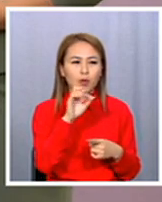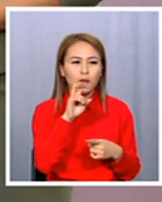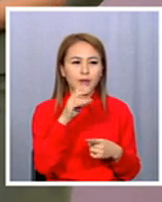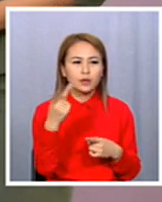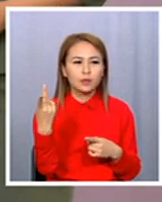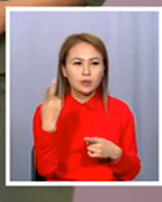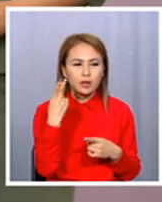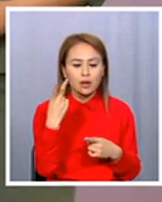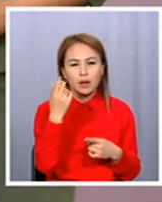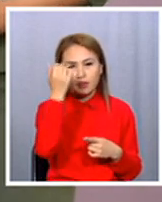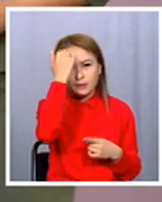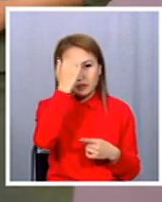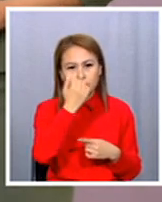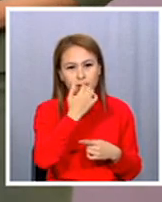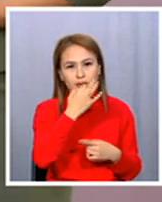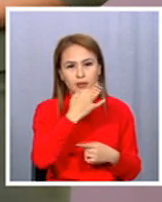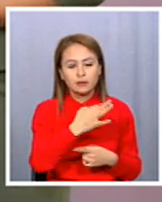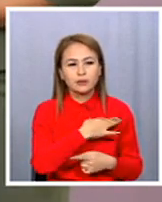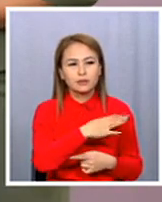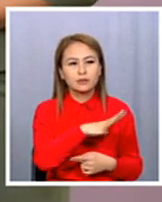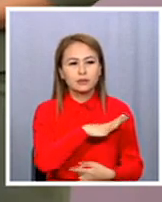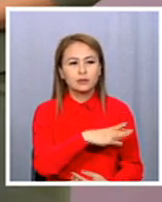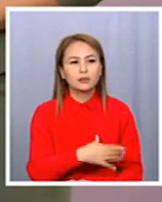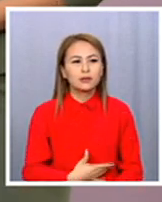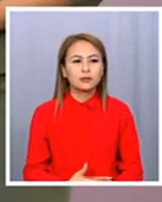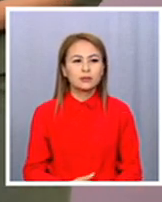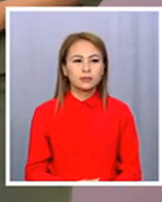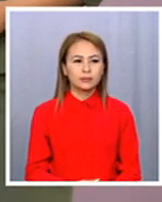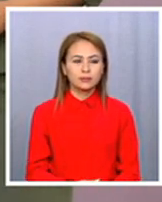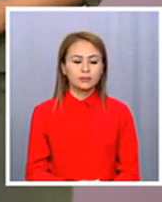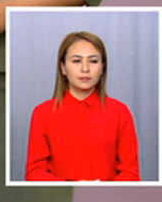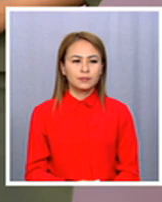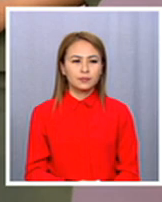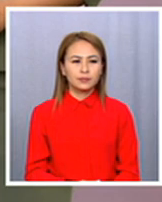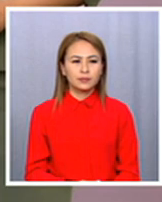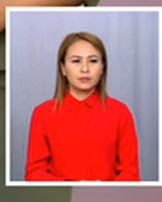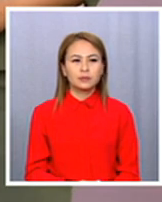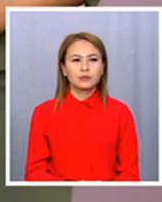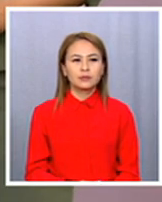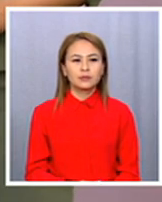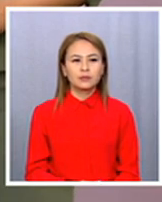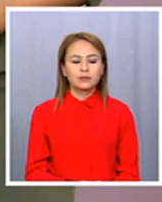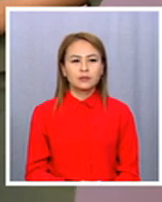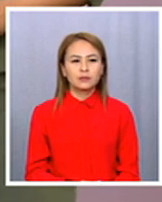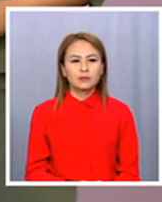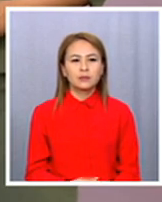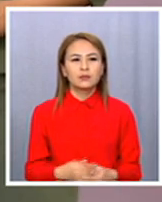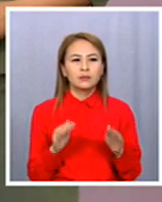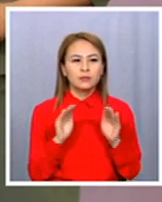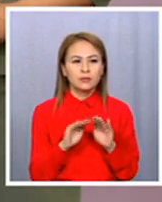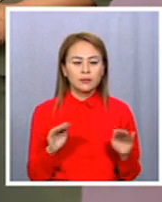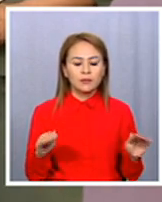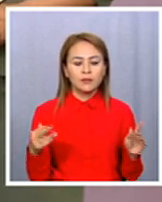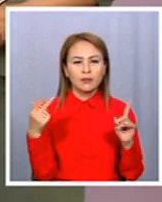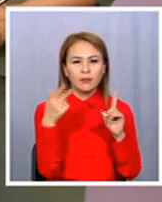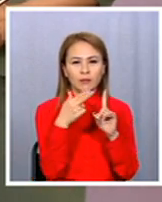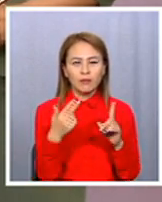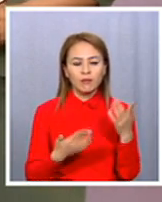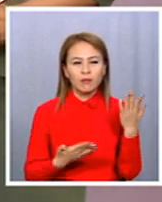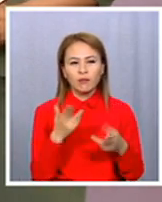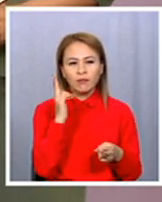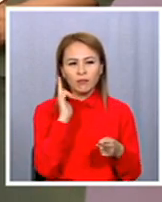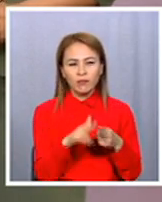Болат екеумізге алғыс айтты. Дәулет Қасенов. Балалар, мәтінді оқып